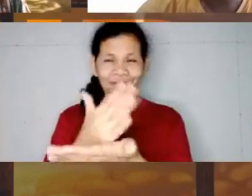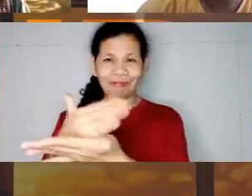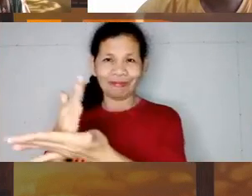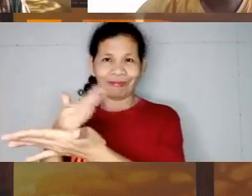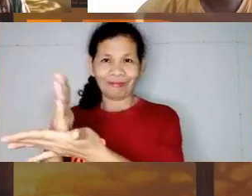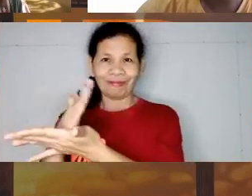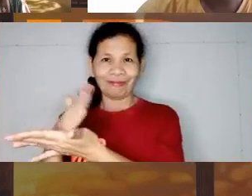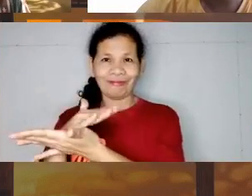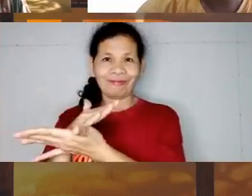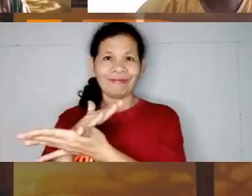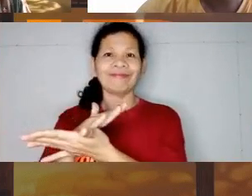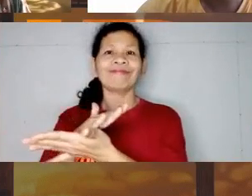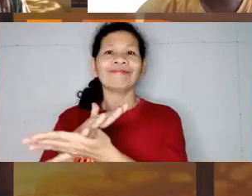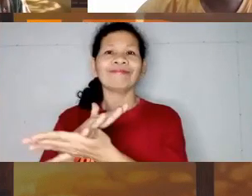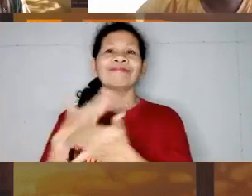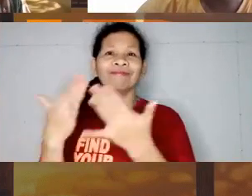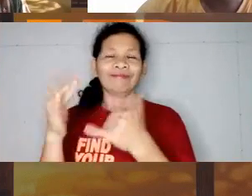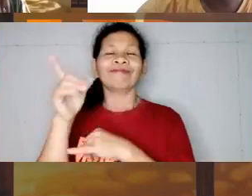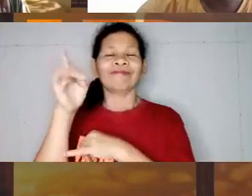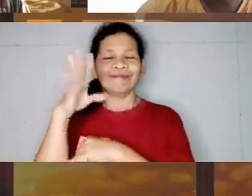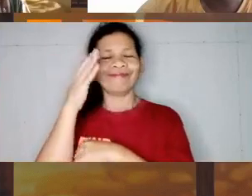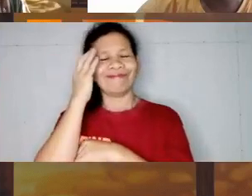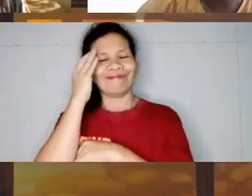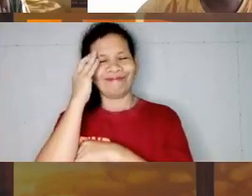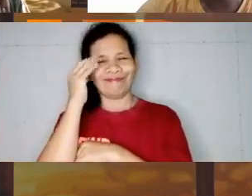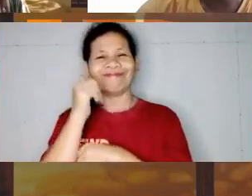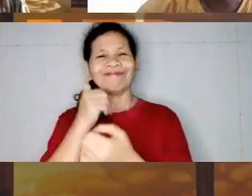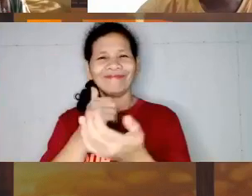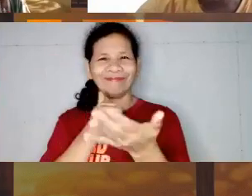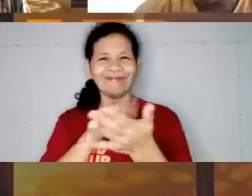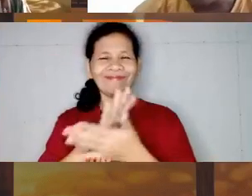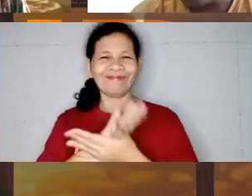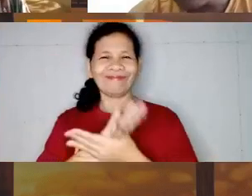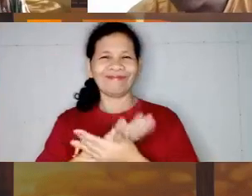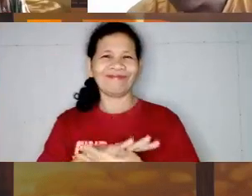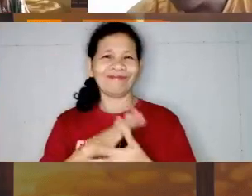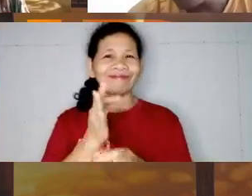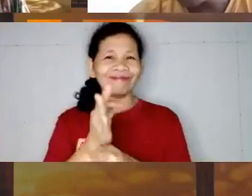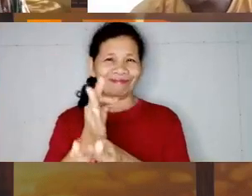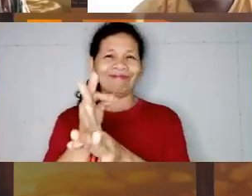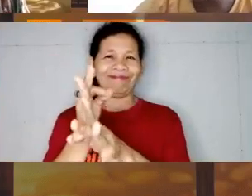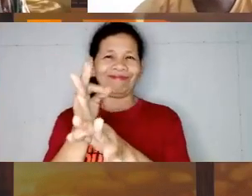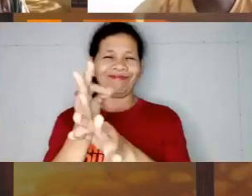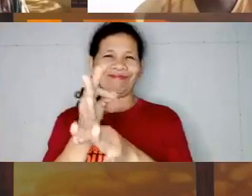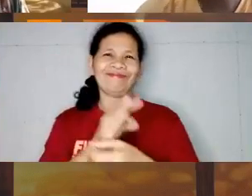mas kinikilala po yun ng Panginoon. So yung faithful, ikalawang